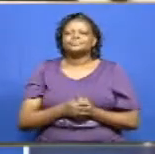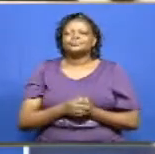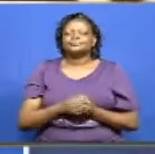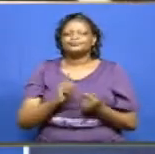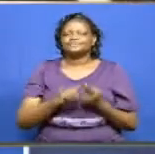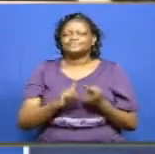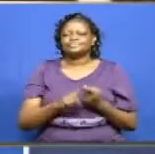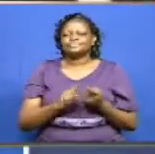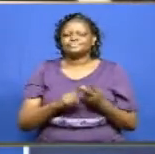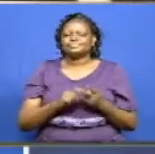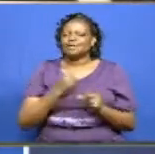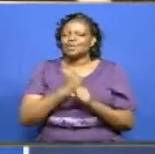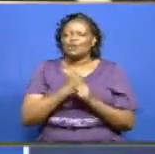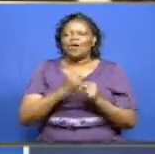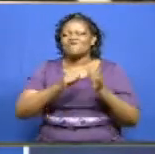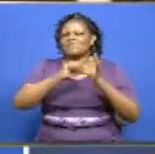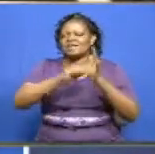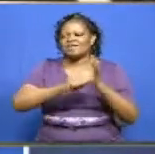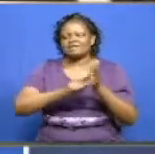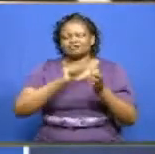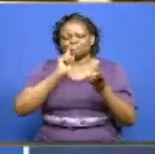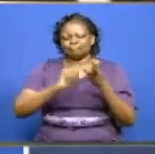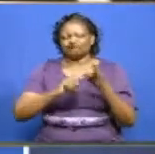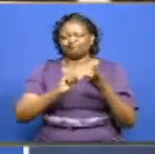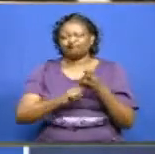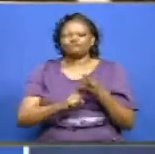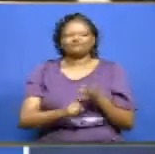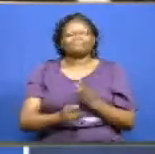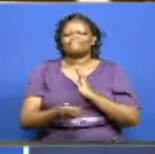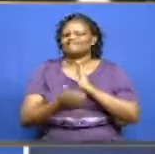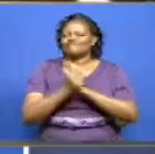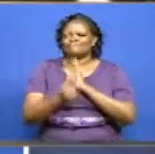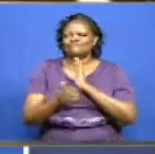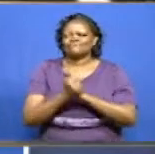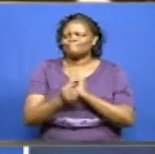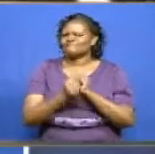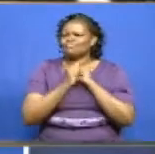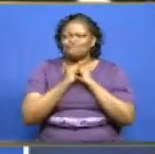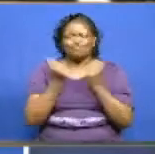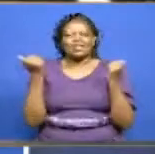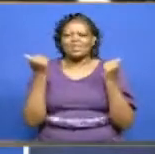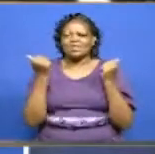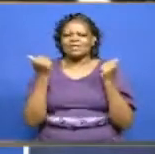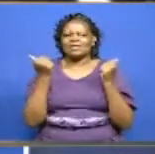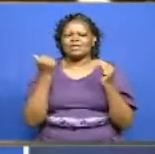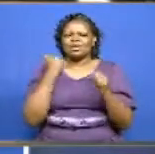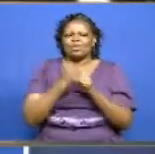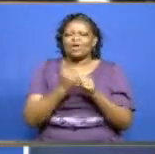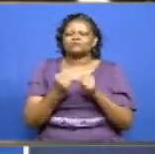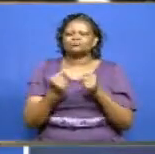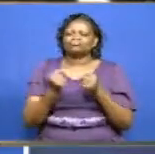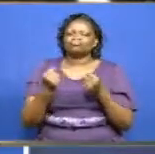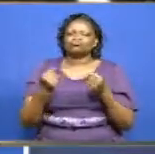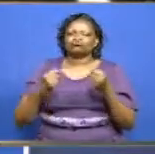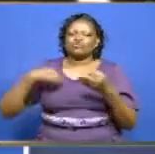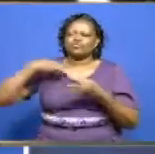kwa bidii, nifanye kwa utaalamu, nifanye kwa ushirikiano